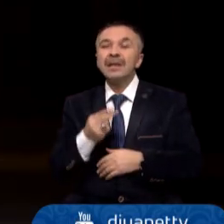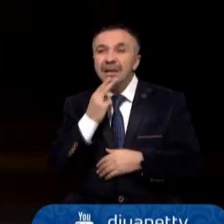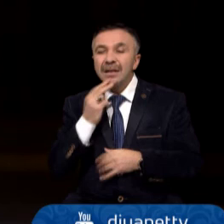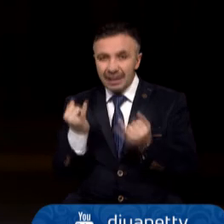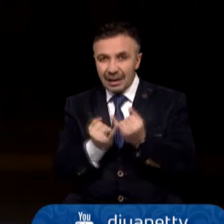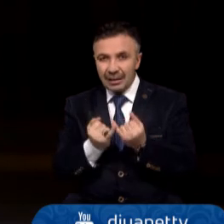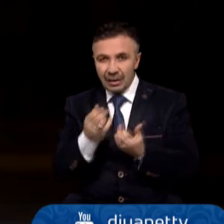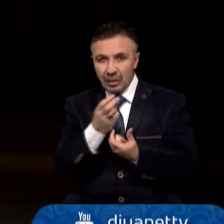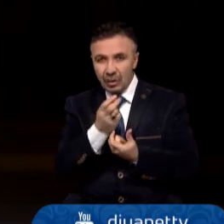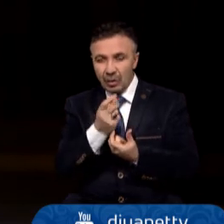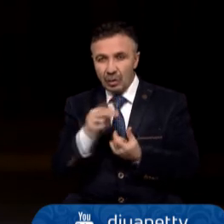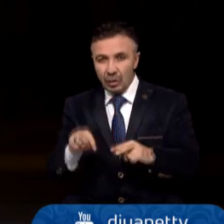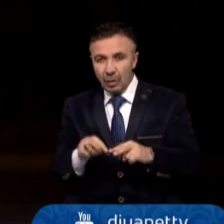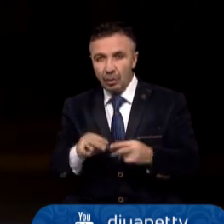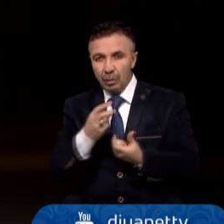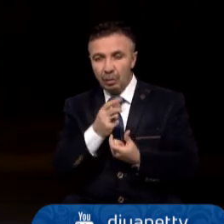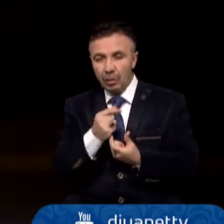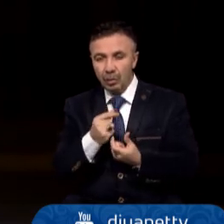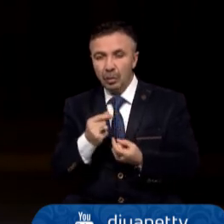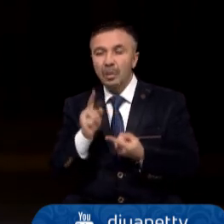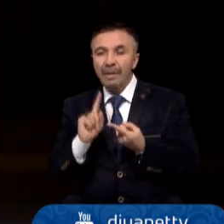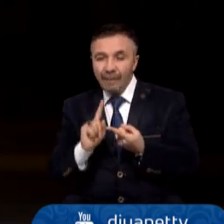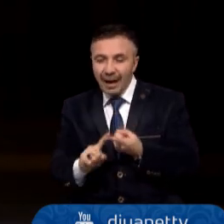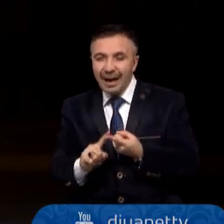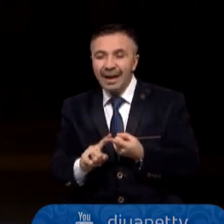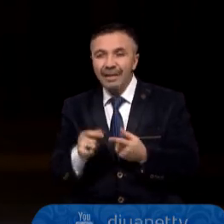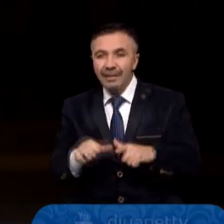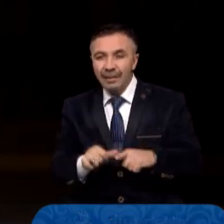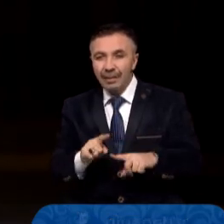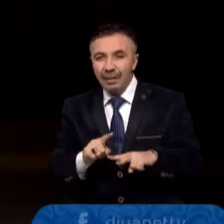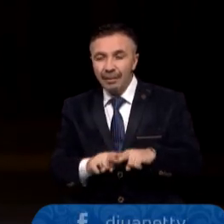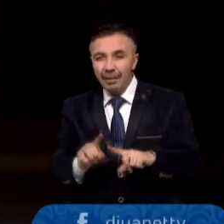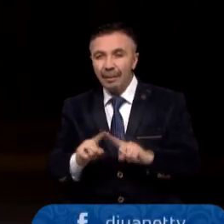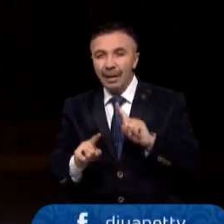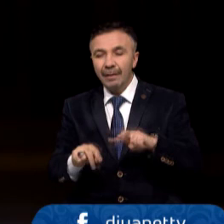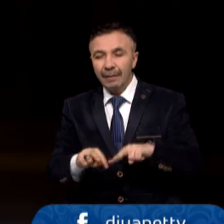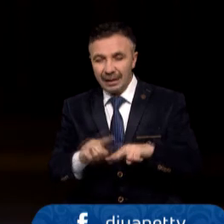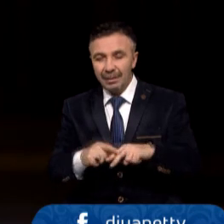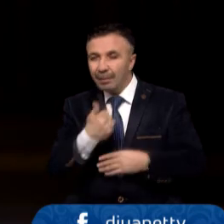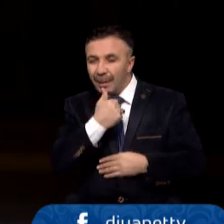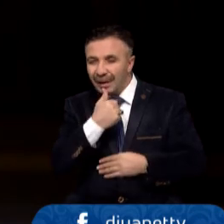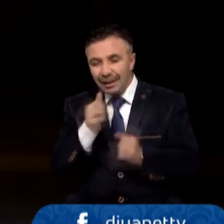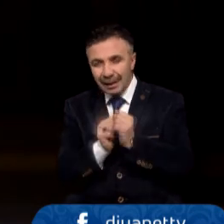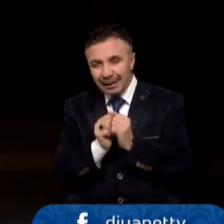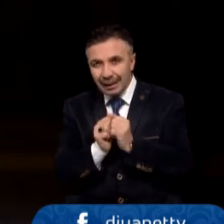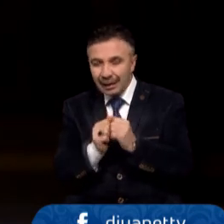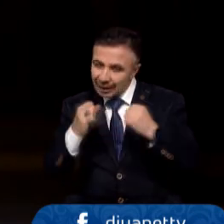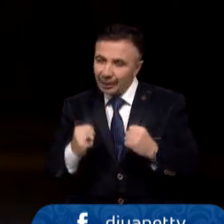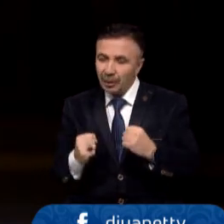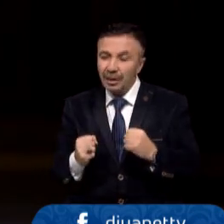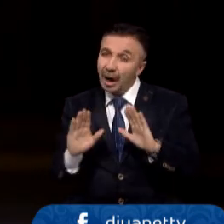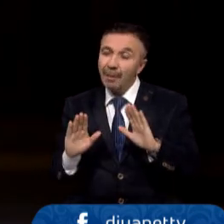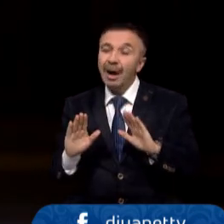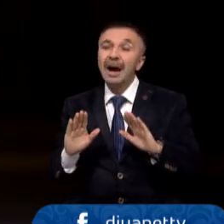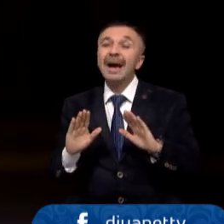o kız kardeşler 2 3 Ümmügülsüm ve Fatıma babalarıyla beraber duruyorlar bu